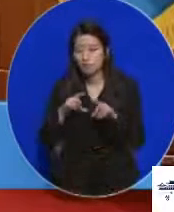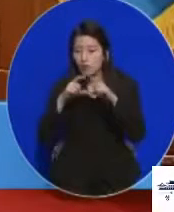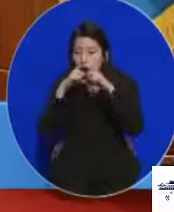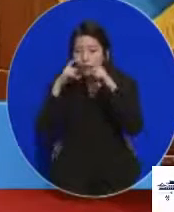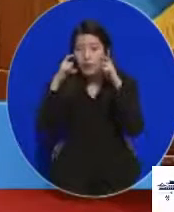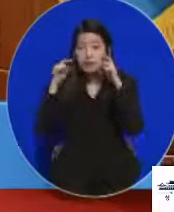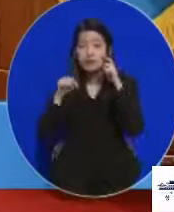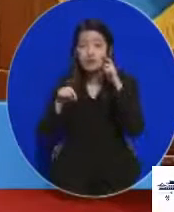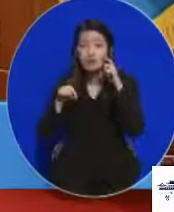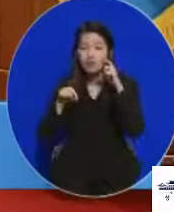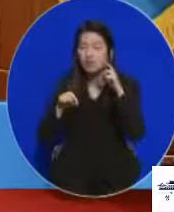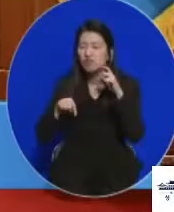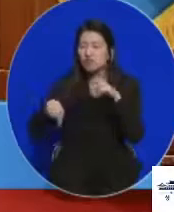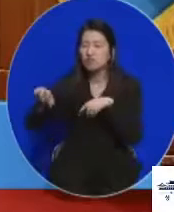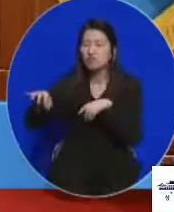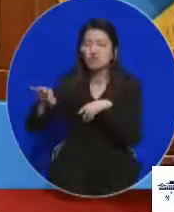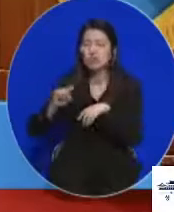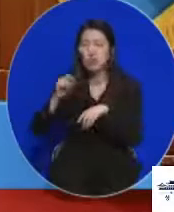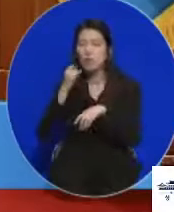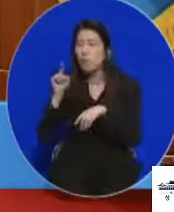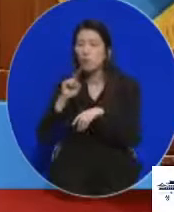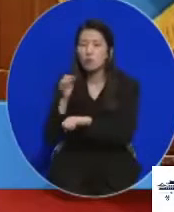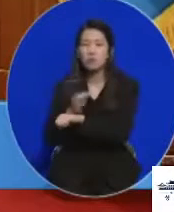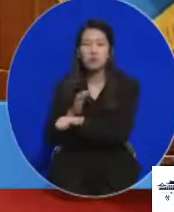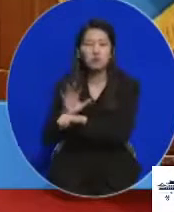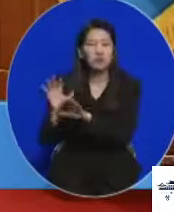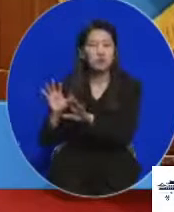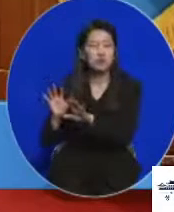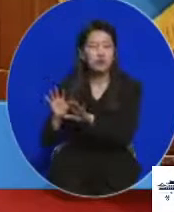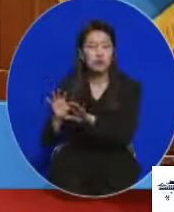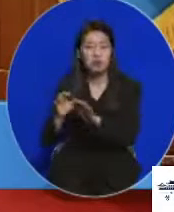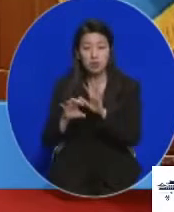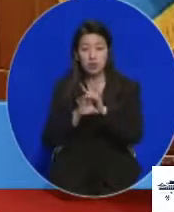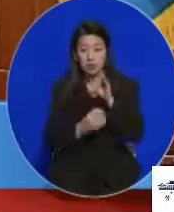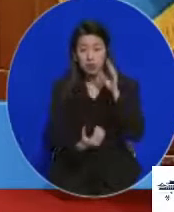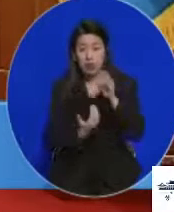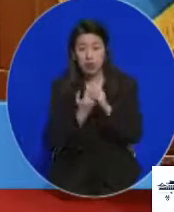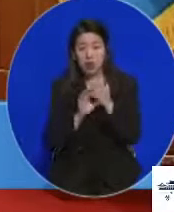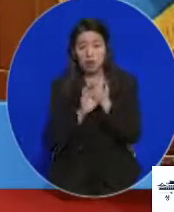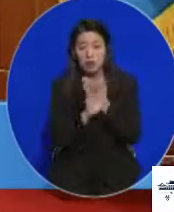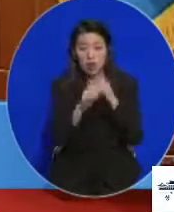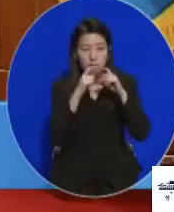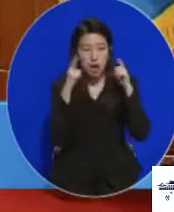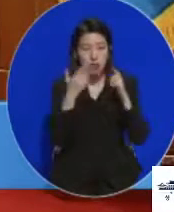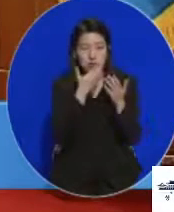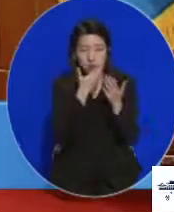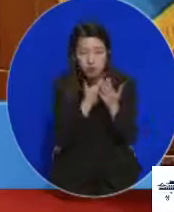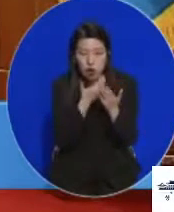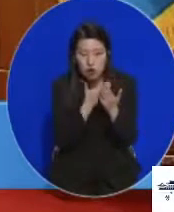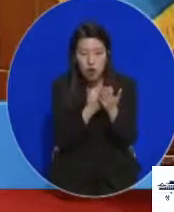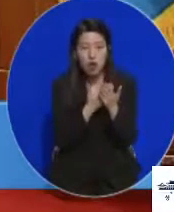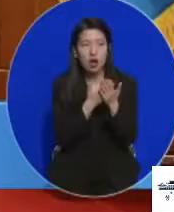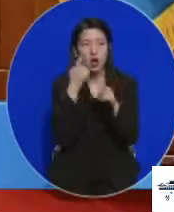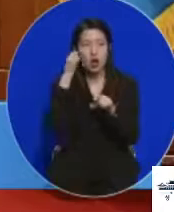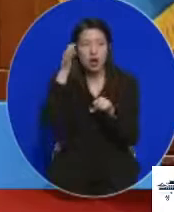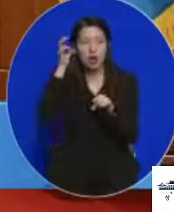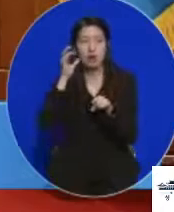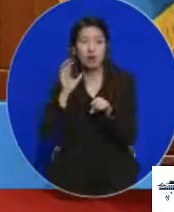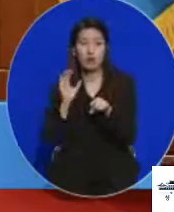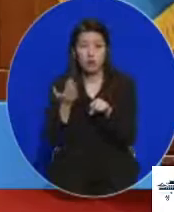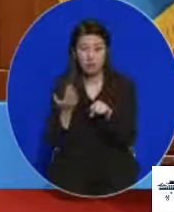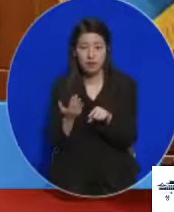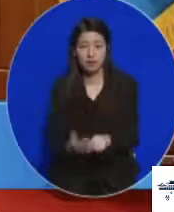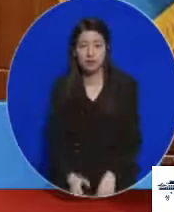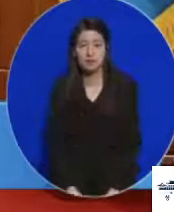어느 순간 가장 중요한 부품이 될 수 있다는 것을 깨달았고 마찬가지로